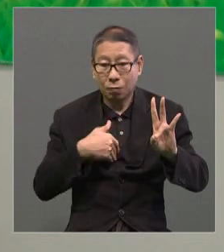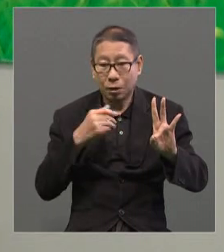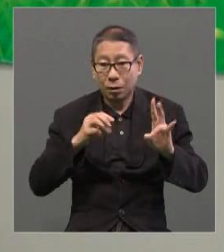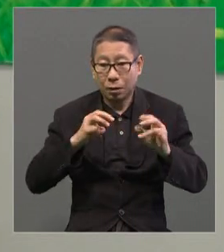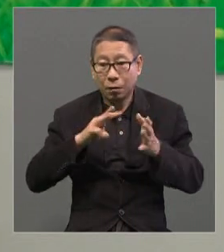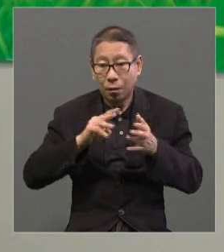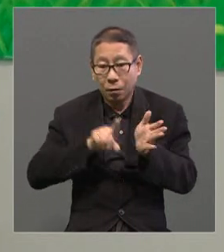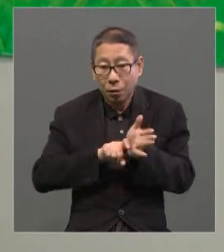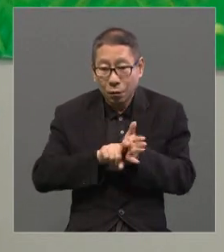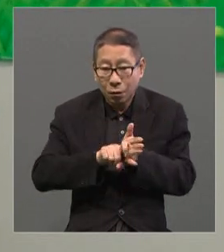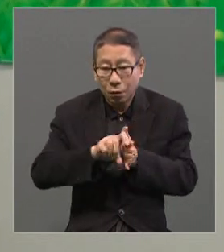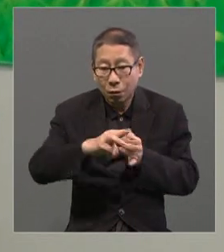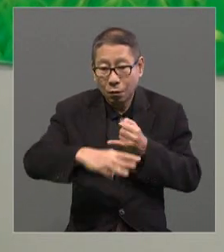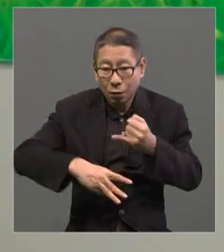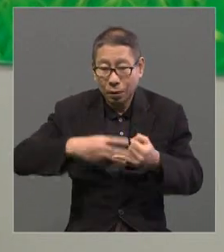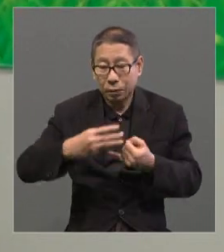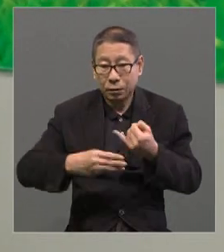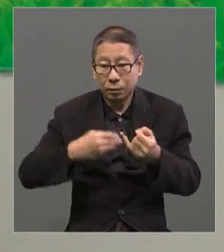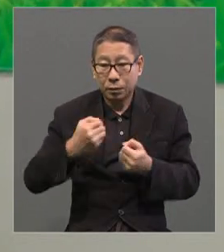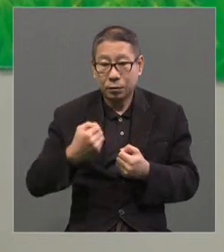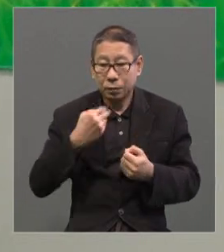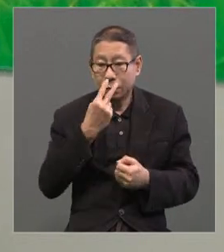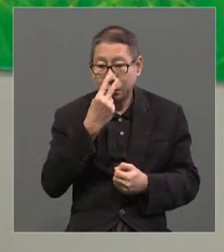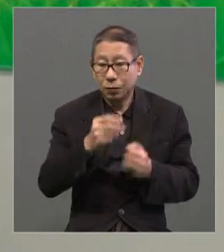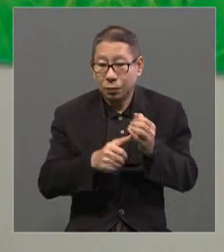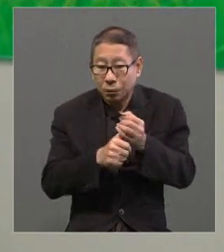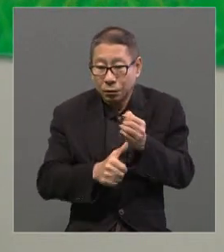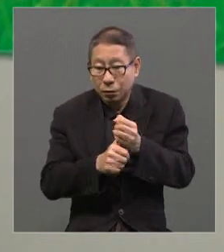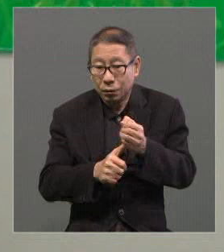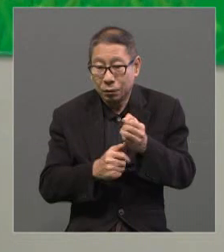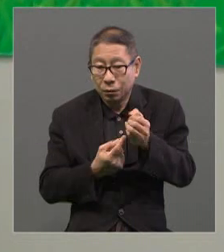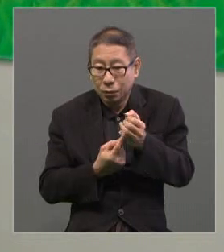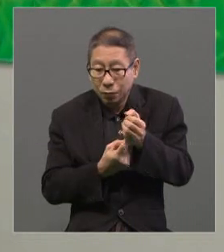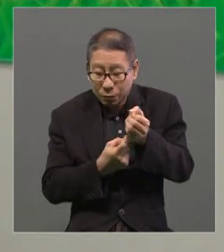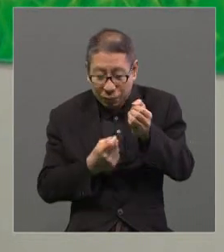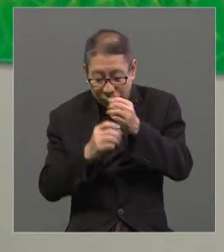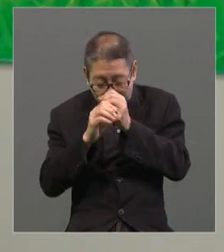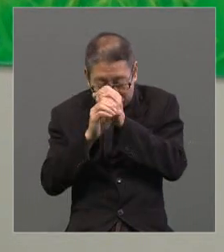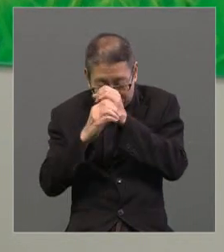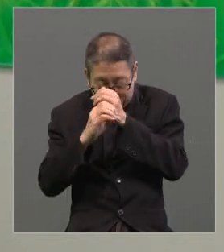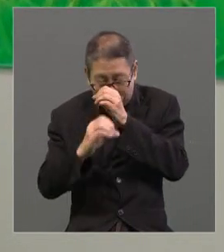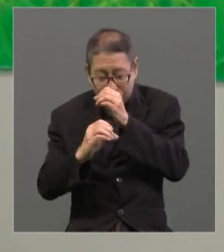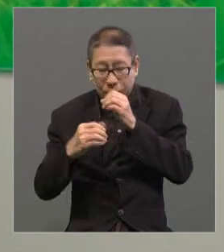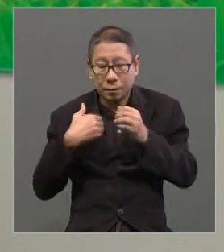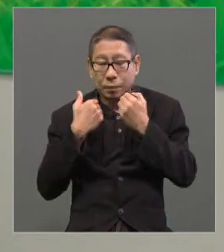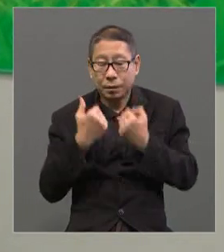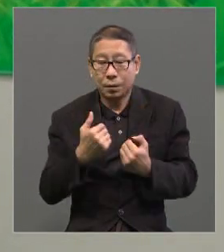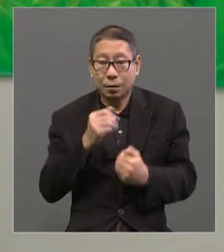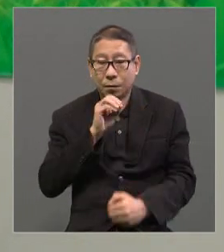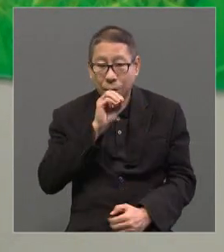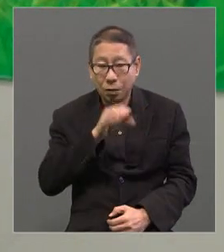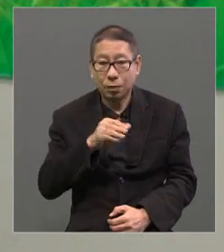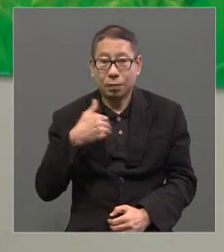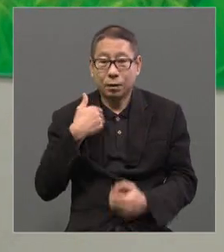ไวรัสจากการสวอปหรือว่าตรวจจากทางทวารหนักไปนะครับซึ่งก็น่าจะบ่งชี้ว่า